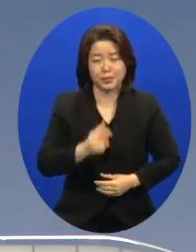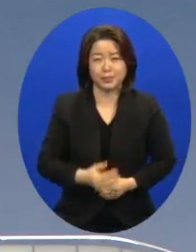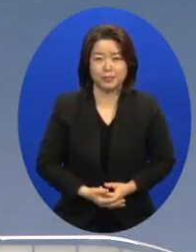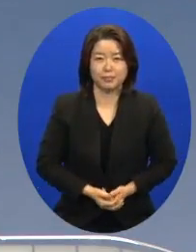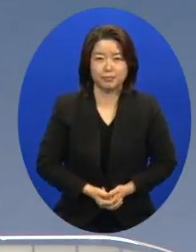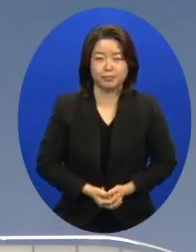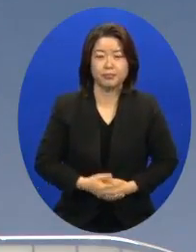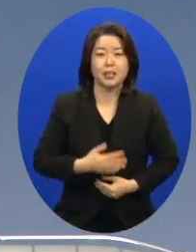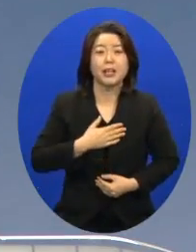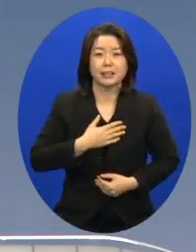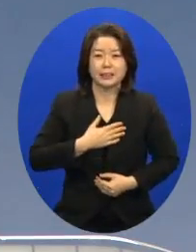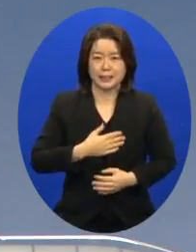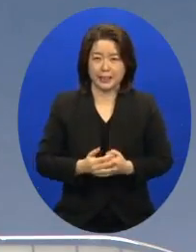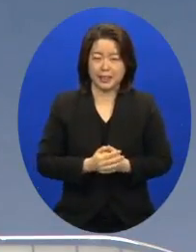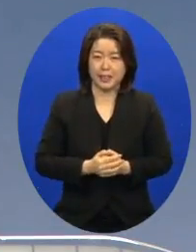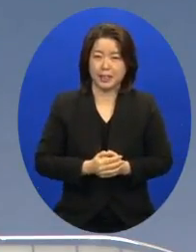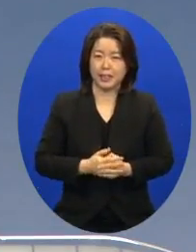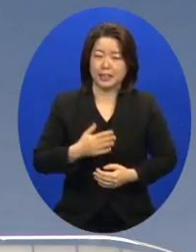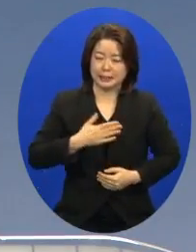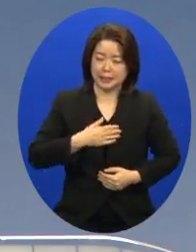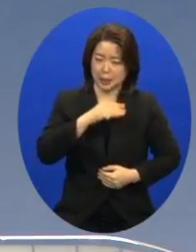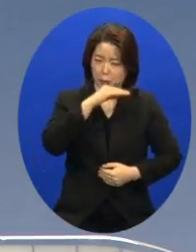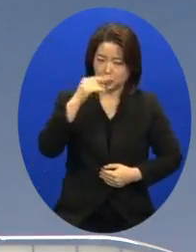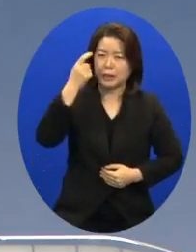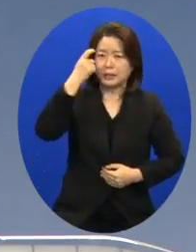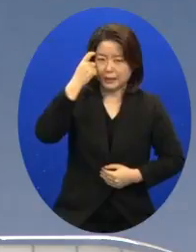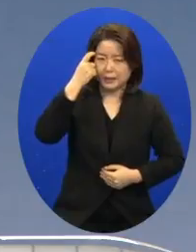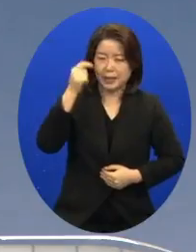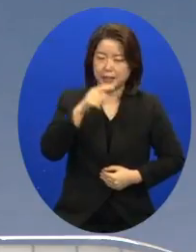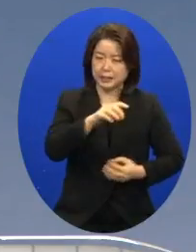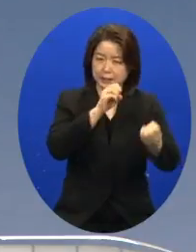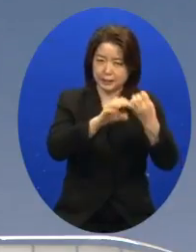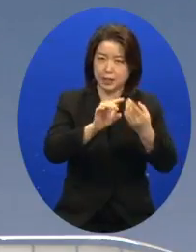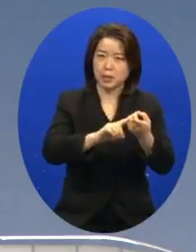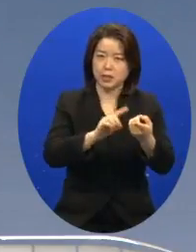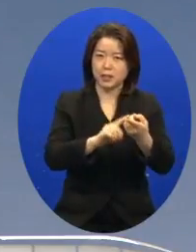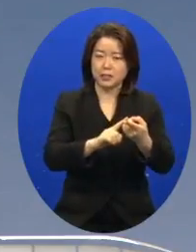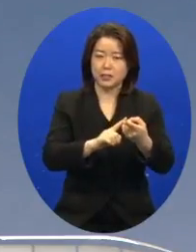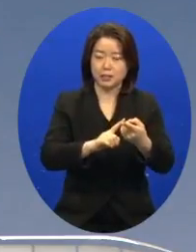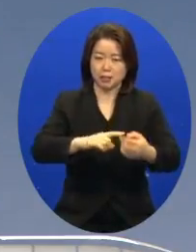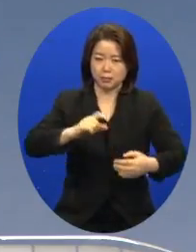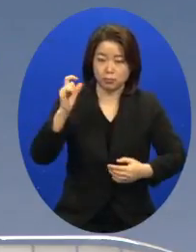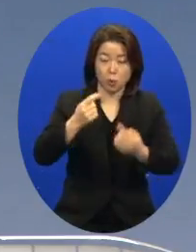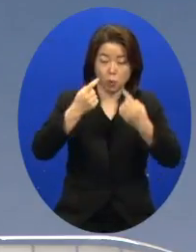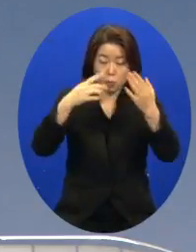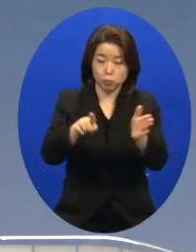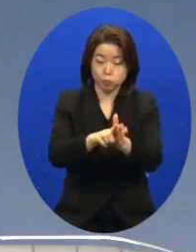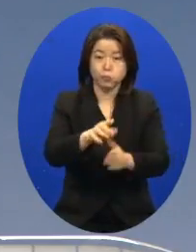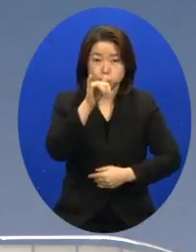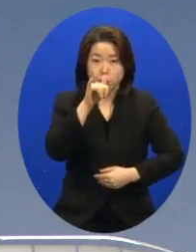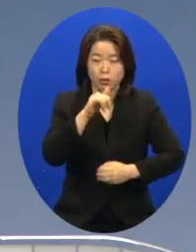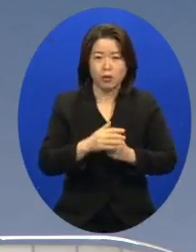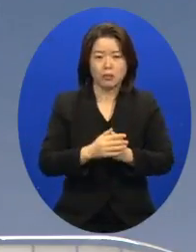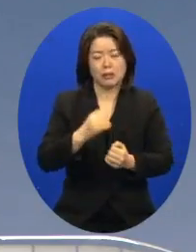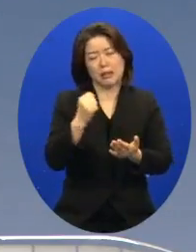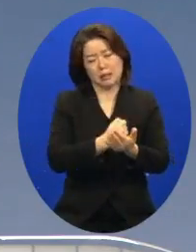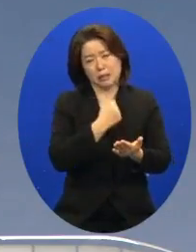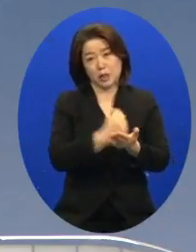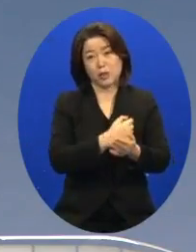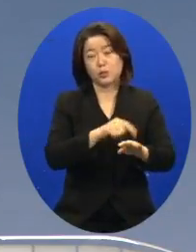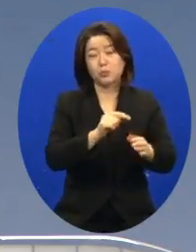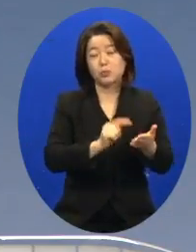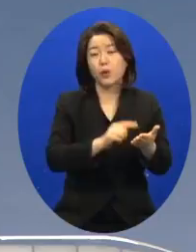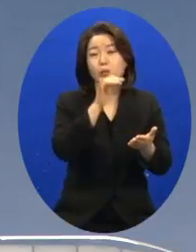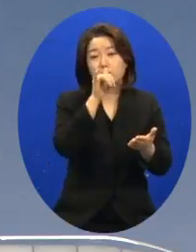저는 제가 옳다고 하는 답에 대해서 참 강한 확신이 있었기 때문에 너무 아쉬웠습니다